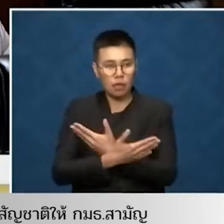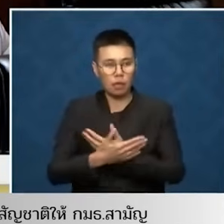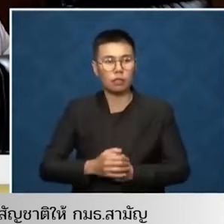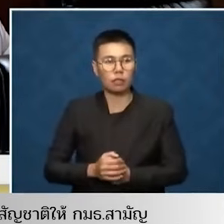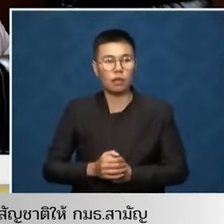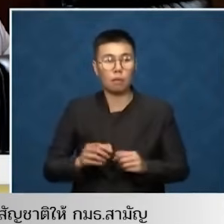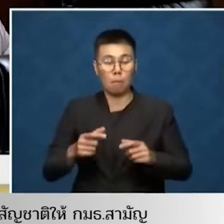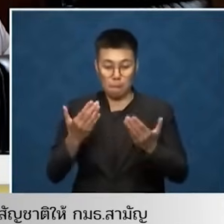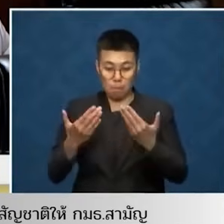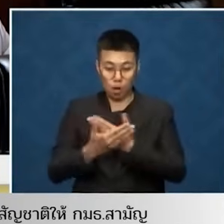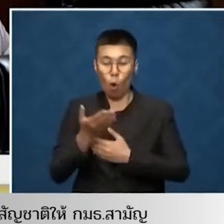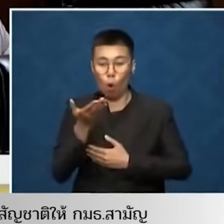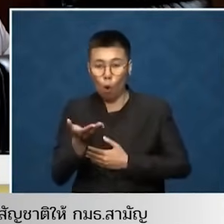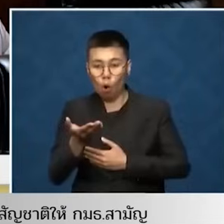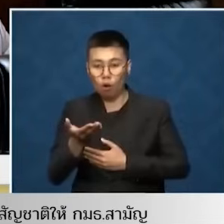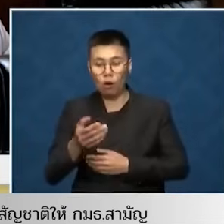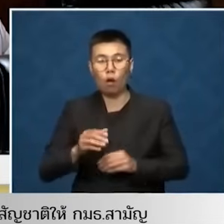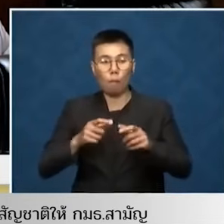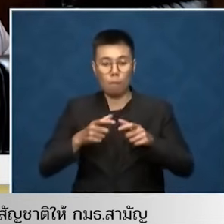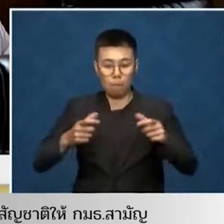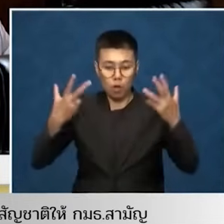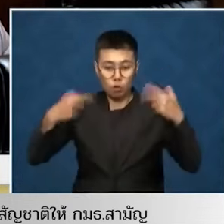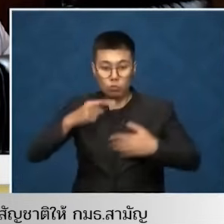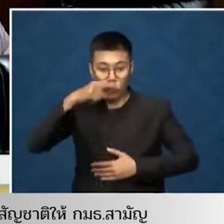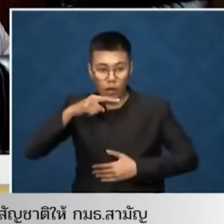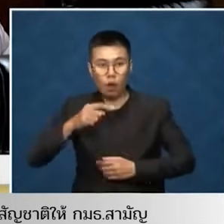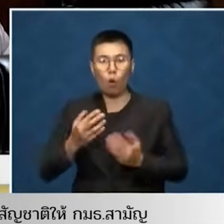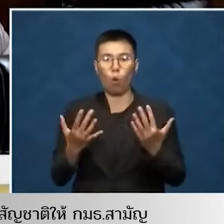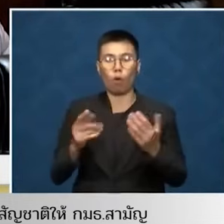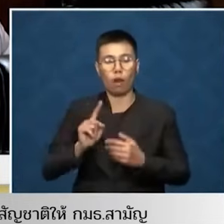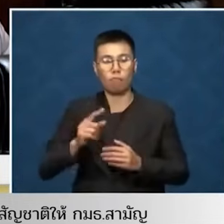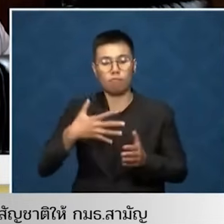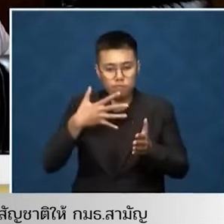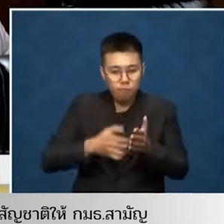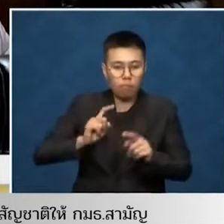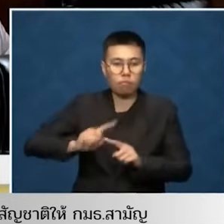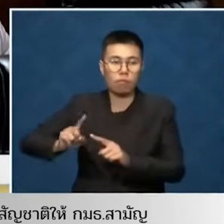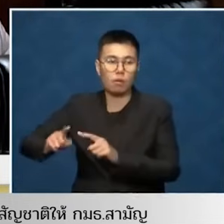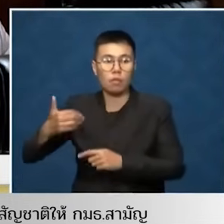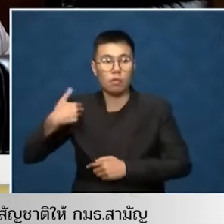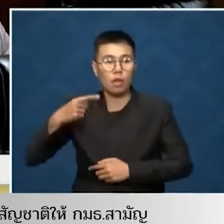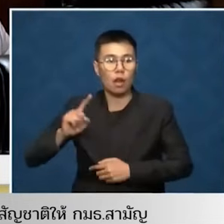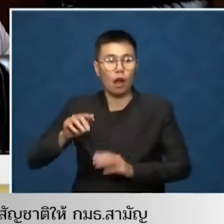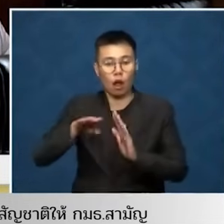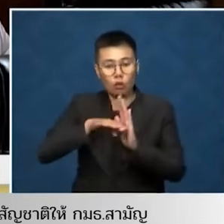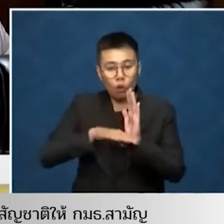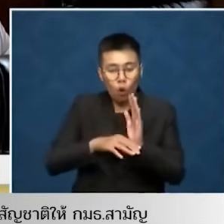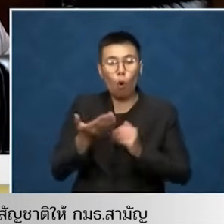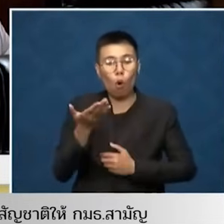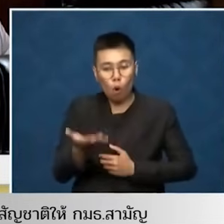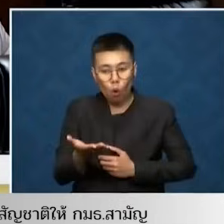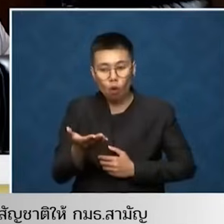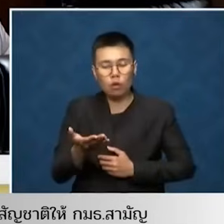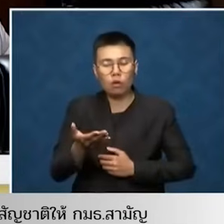างทะเบียนราษฎร์การจะขอสัญชาติไทยสิ่งที่ตั้งด่านรอท่านอยู่แล้วคืออุปสรรคนานาประการไม่ว่าจะเป็นขั้นตอนการขอ